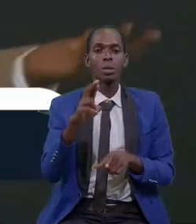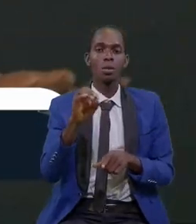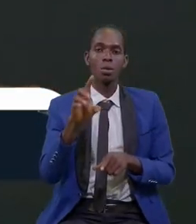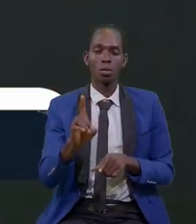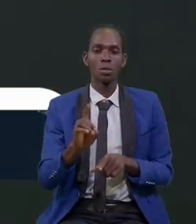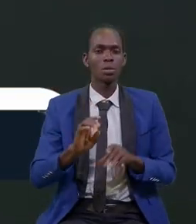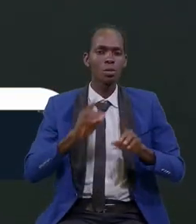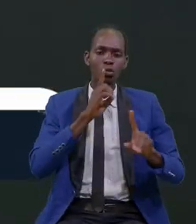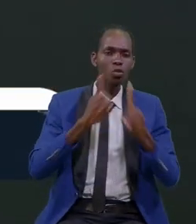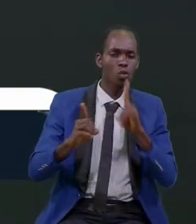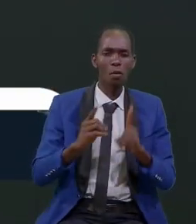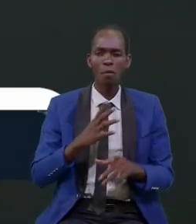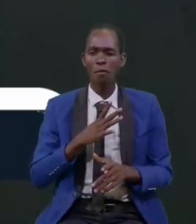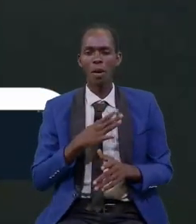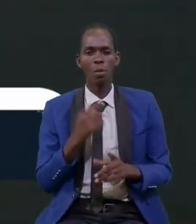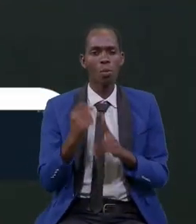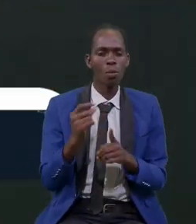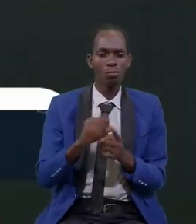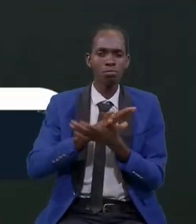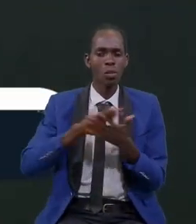donnant un grand discours.